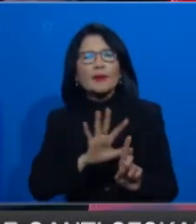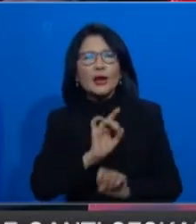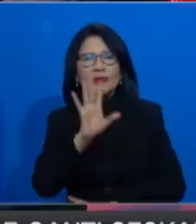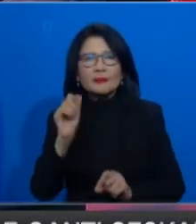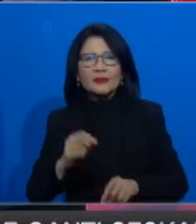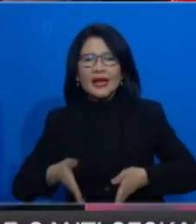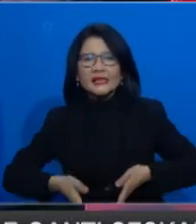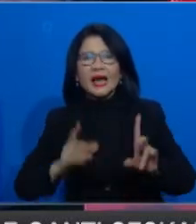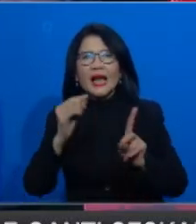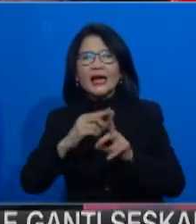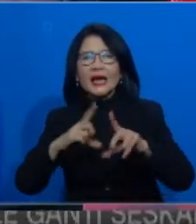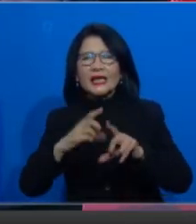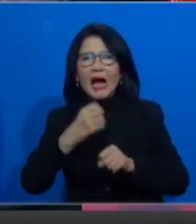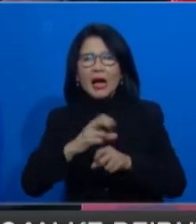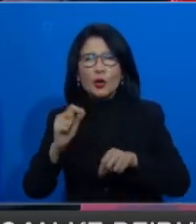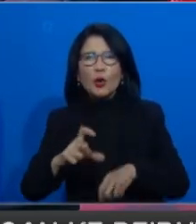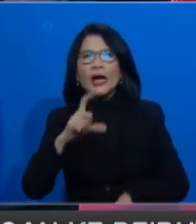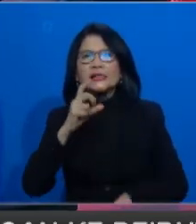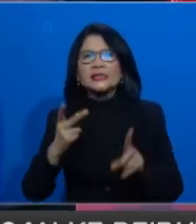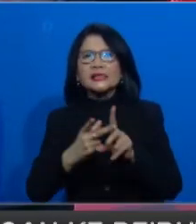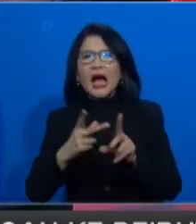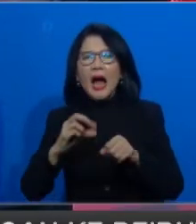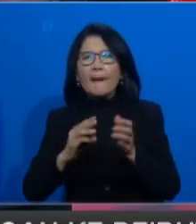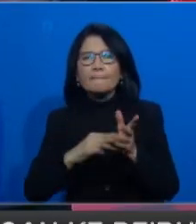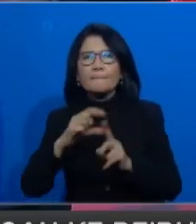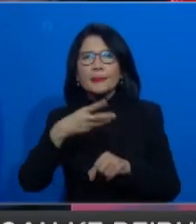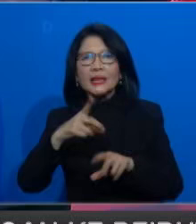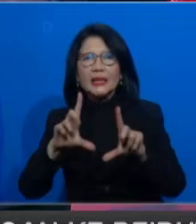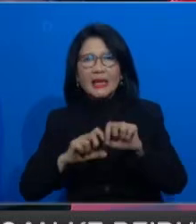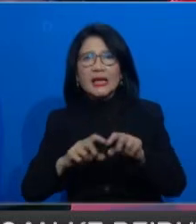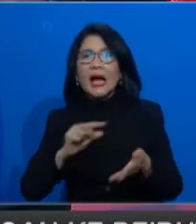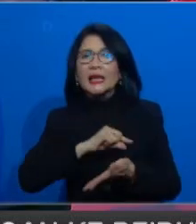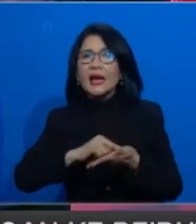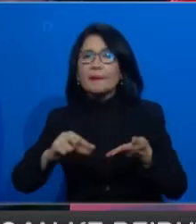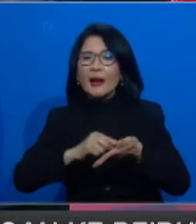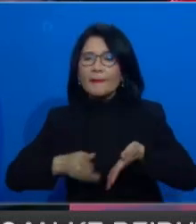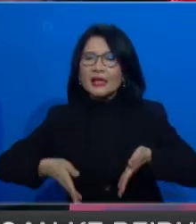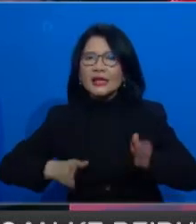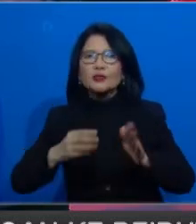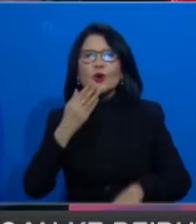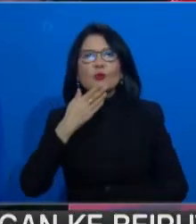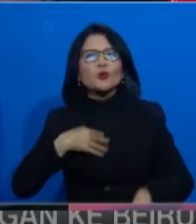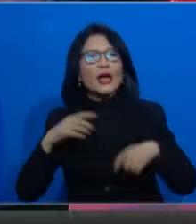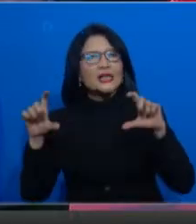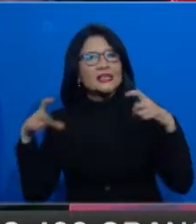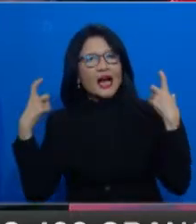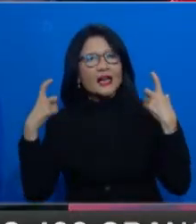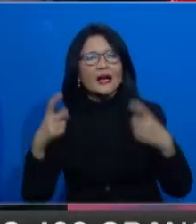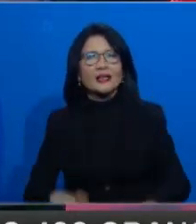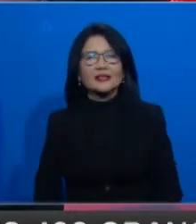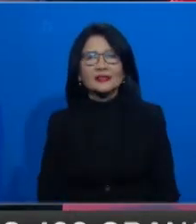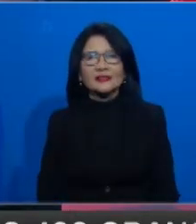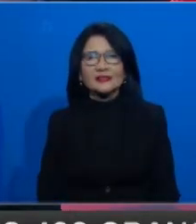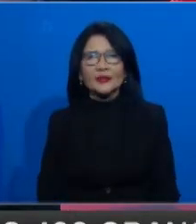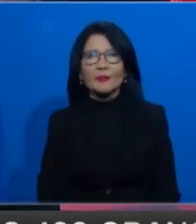Dago, Cihambelas, Cipaganti, Kota Bandung, Jawa Barat. Nama-nama jalan ini ternyata memiliki sejarah yang menarik untuk diketahui. Dan